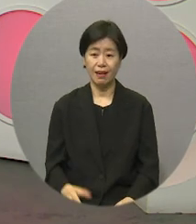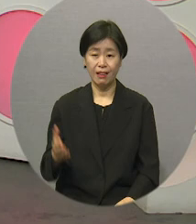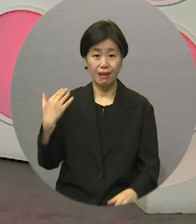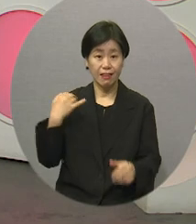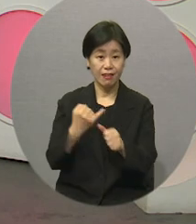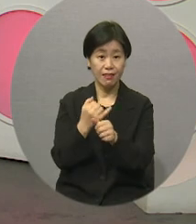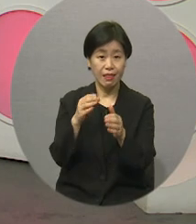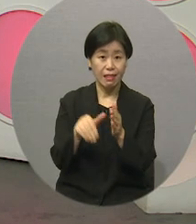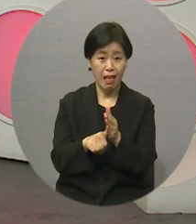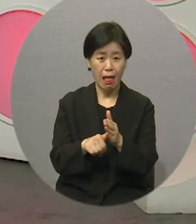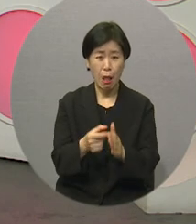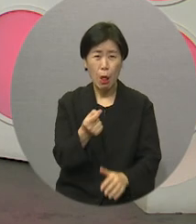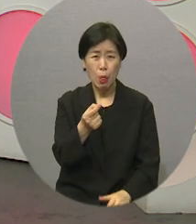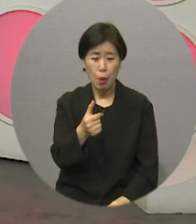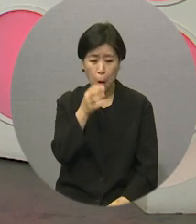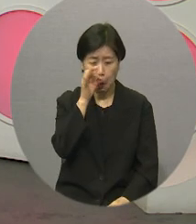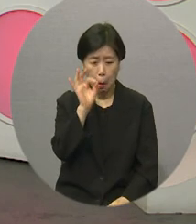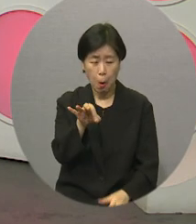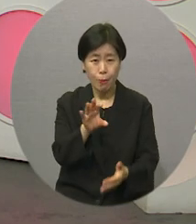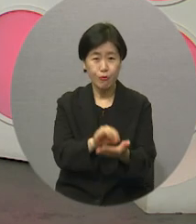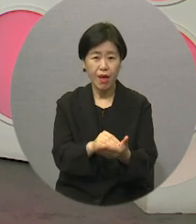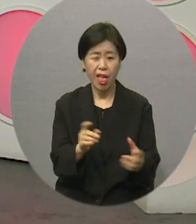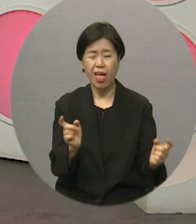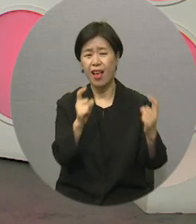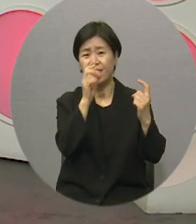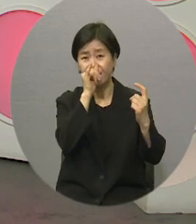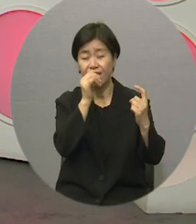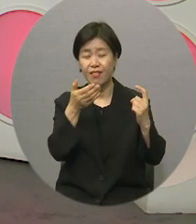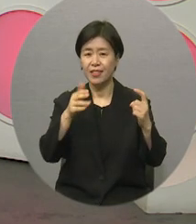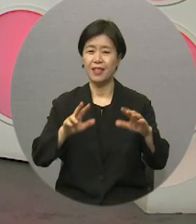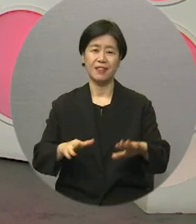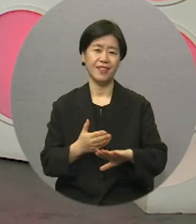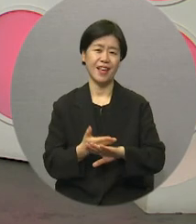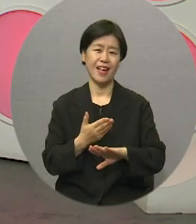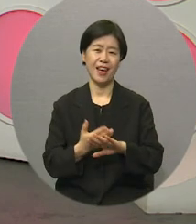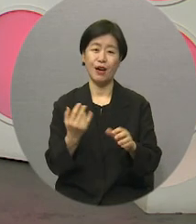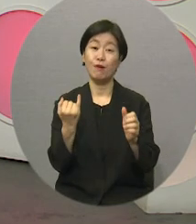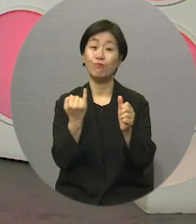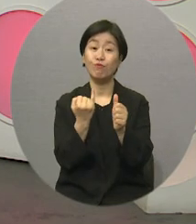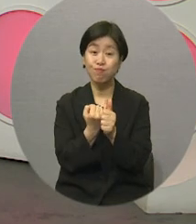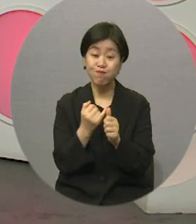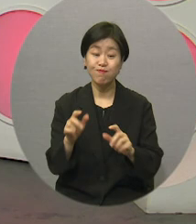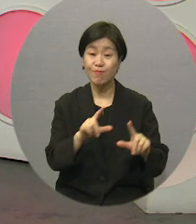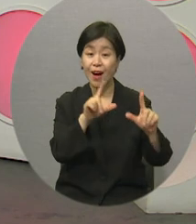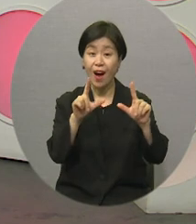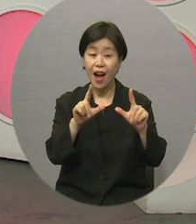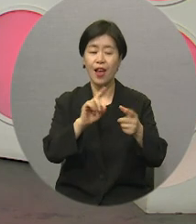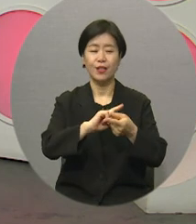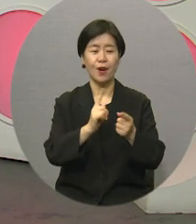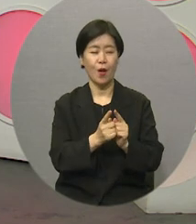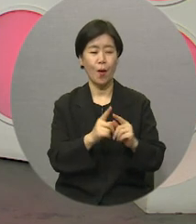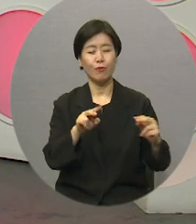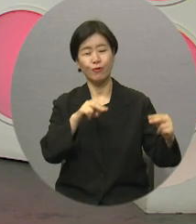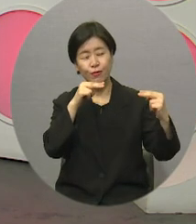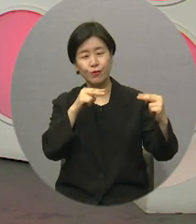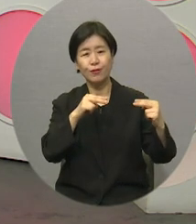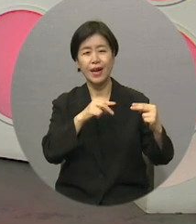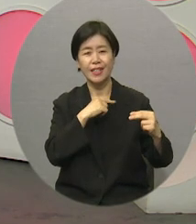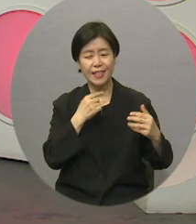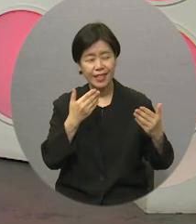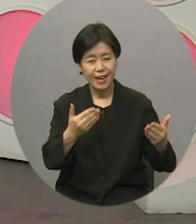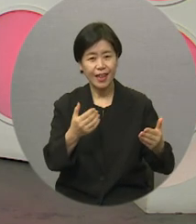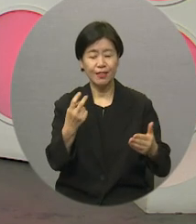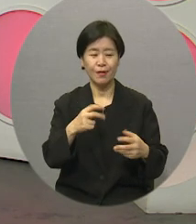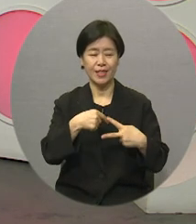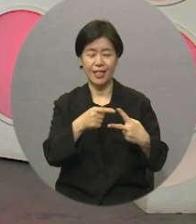지지고 볶던 연애 때와는 달리 부부라는 이름으로 하나부터 열까지 공유하고 이해하고 서로를 위해 희생하는